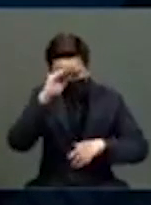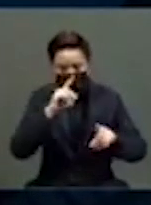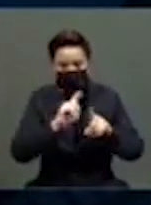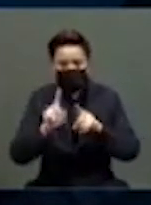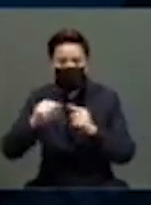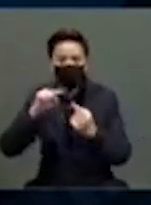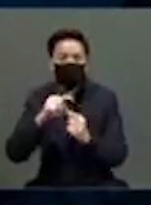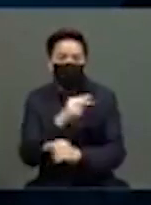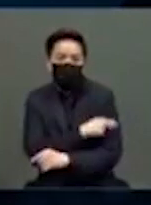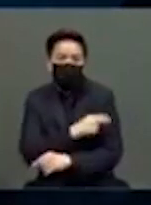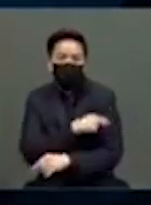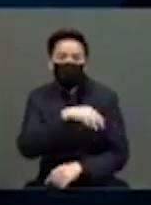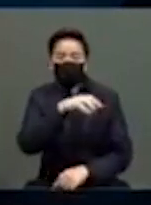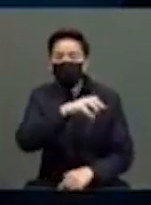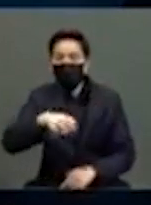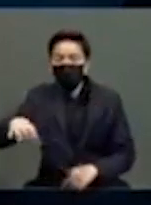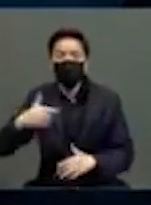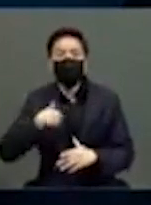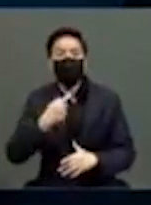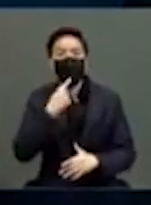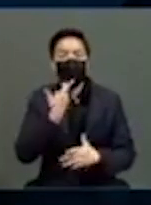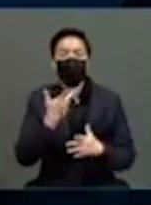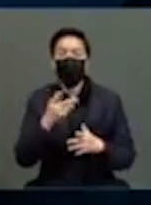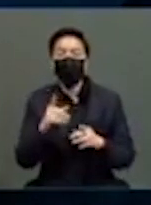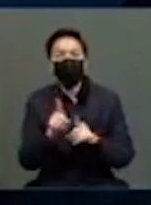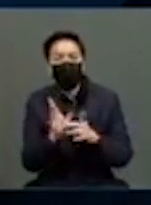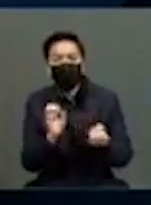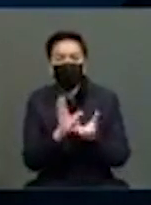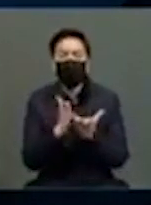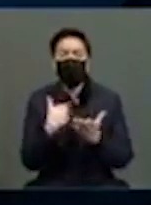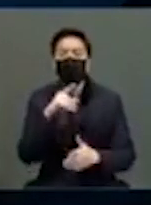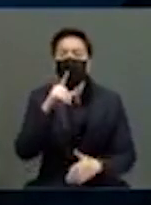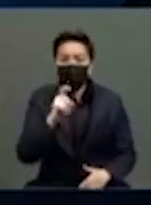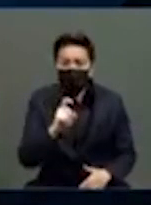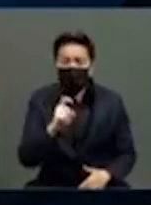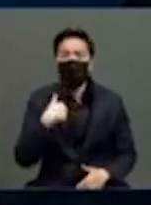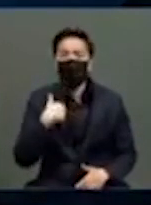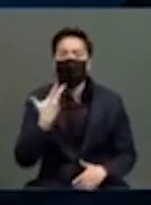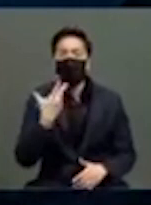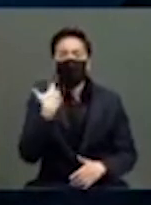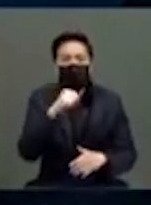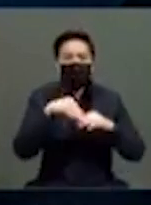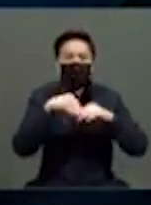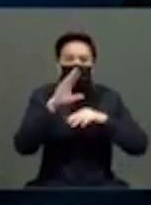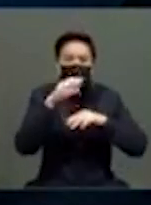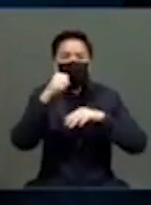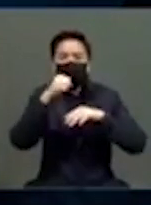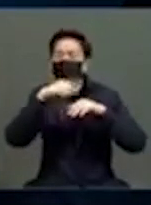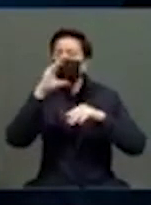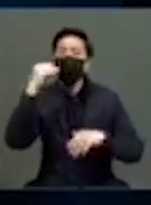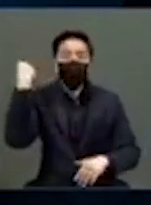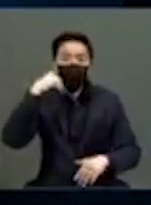ดีในโรงพยาบาลถึงแม้จะมีการรายงานเป็นข่าวร้ายว่ามีการเสียชีวิต 2หลักอยู่เรื่อยๆนะครับ